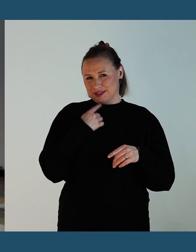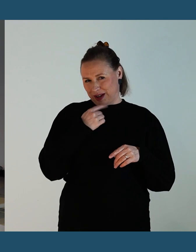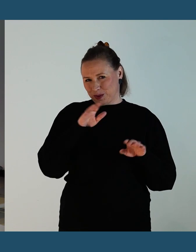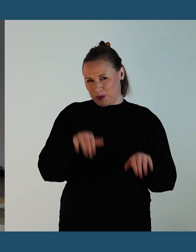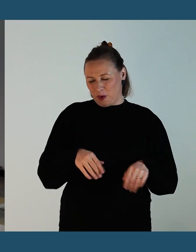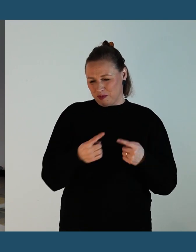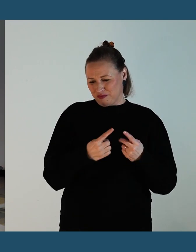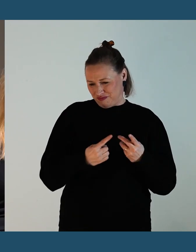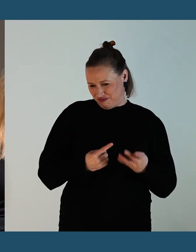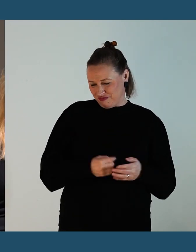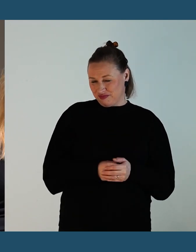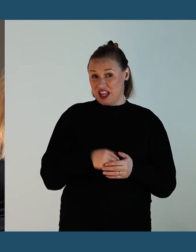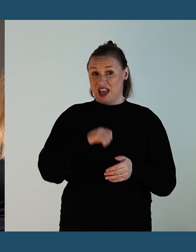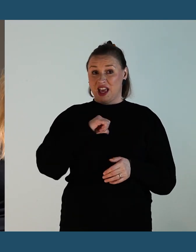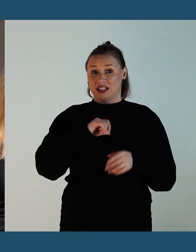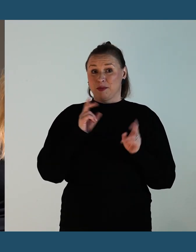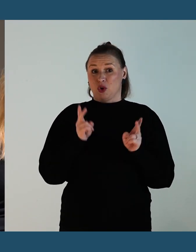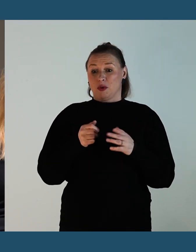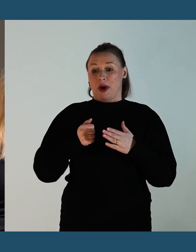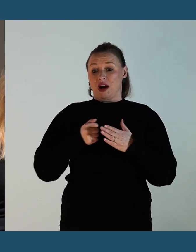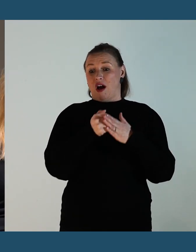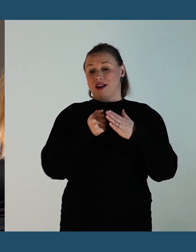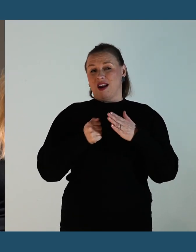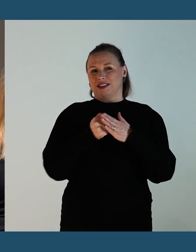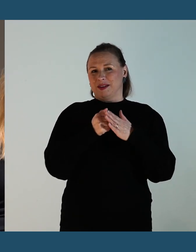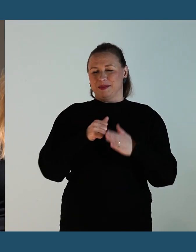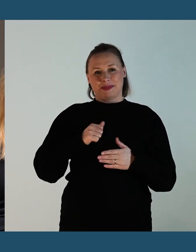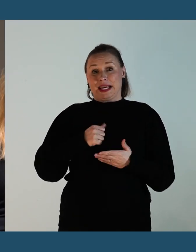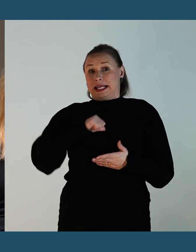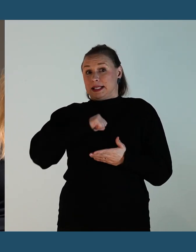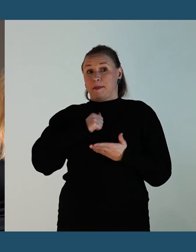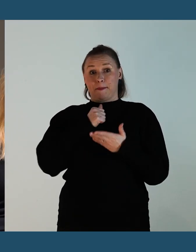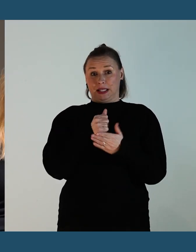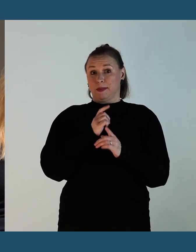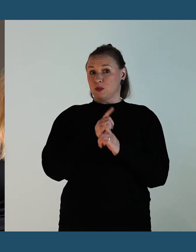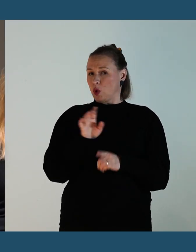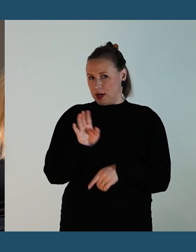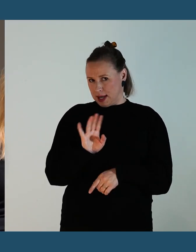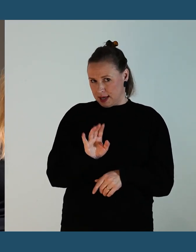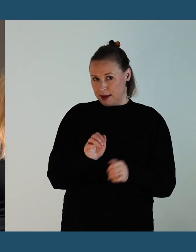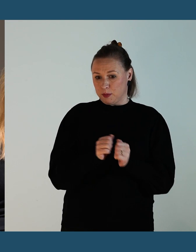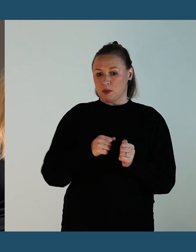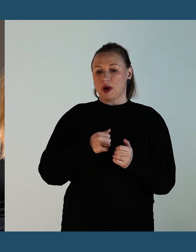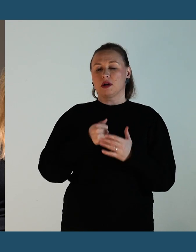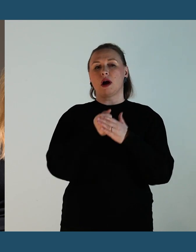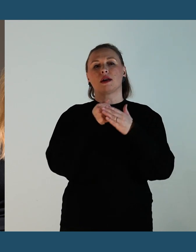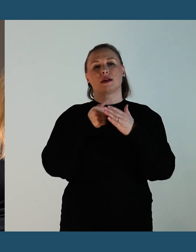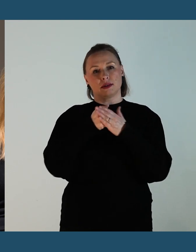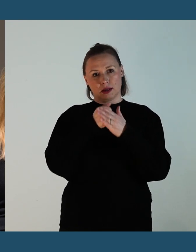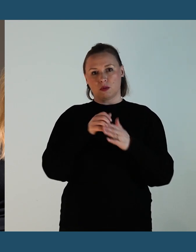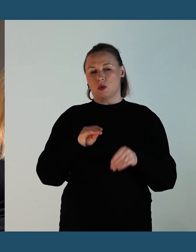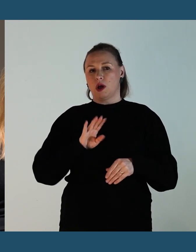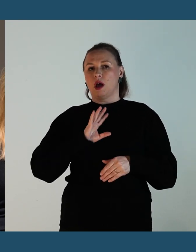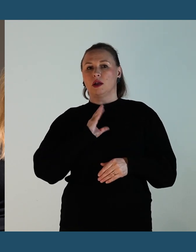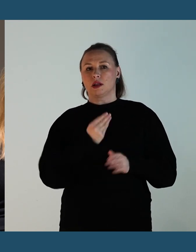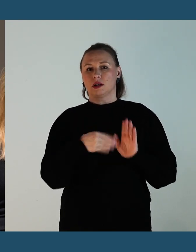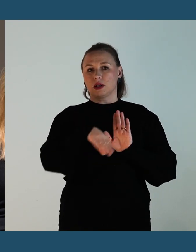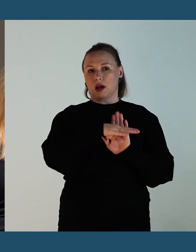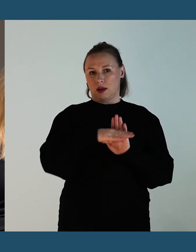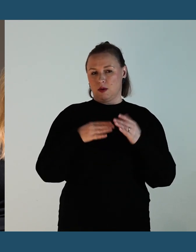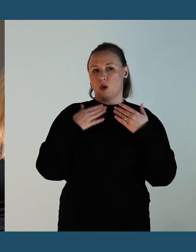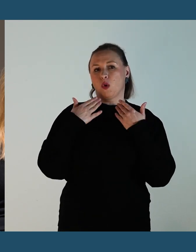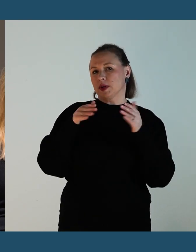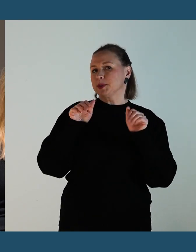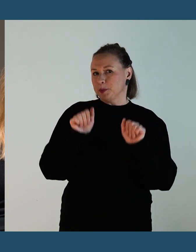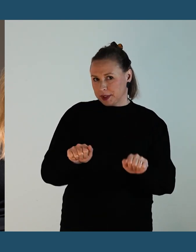kuin kannatin, vaikka en ollut siitä päättämässä, mutta kannatin tätä translain hyväksymistä. Ja nyt sitten